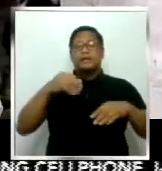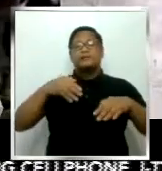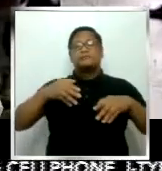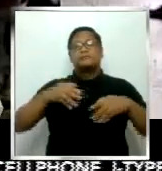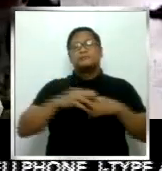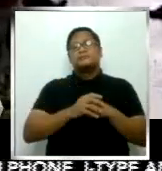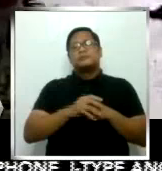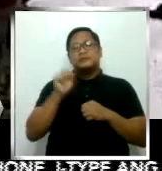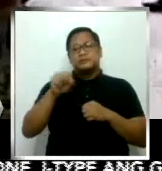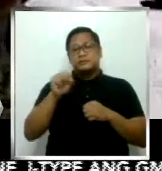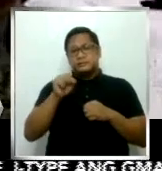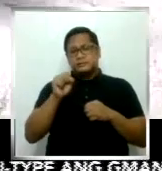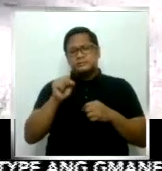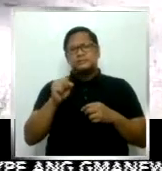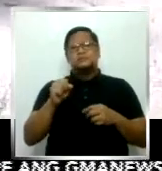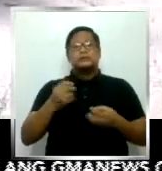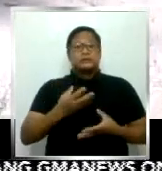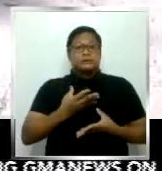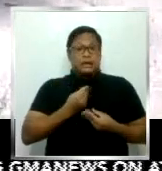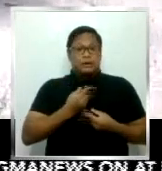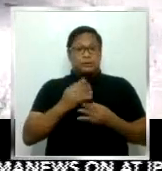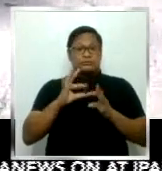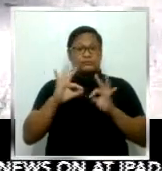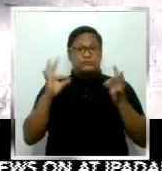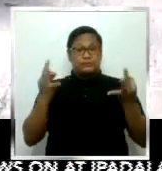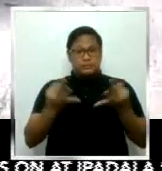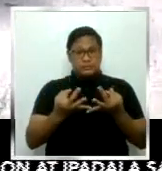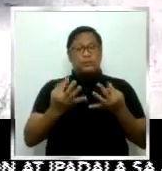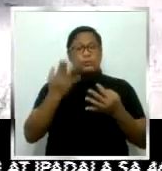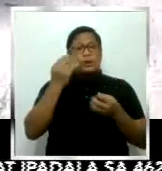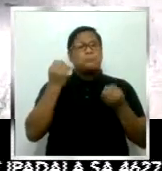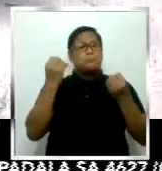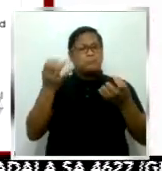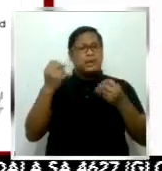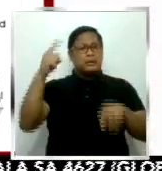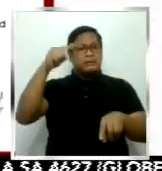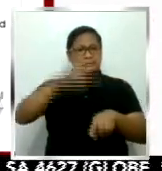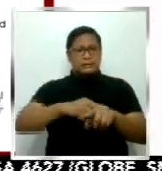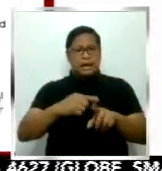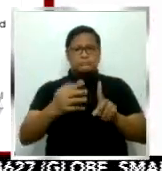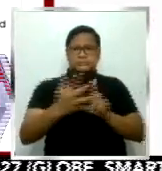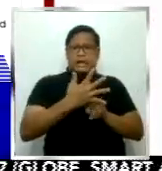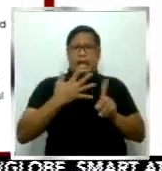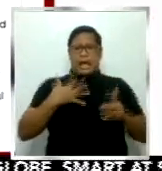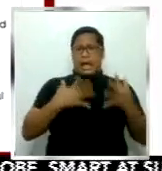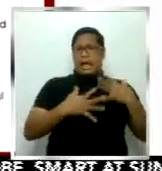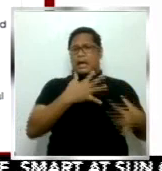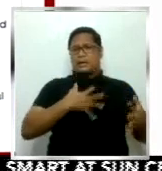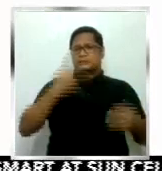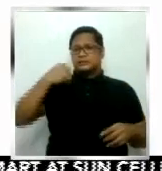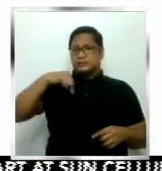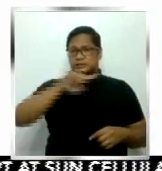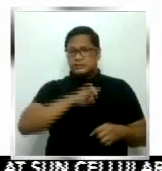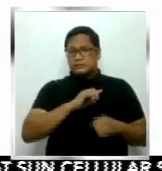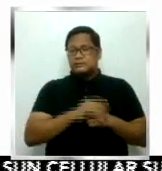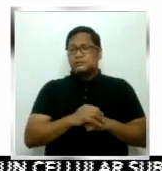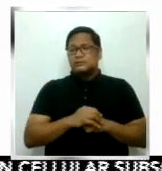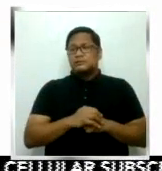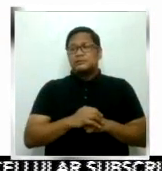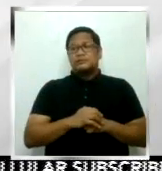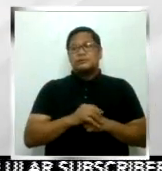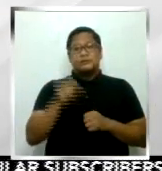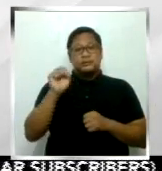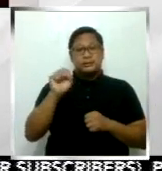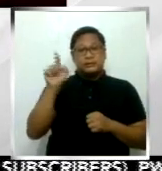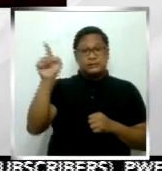ang nararamdaman ng pamilya dahil sa ilang ulit ng panghaharas sa kanila. Sa isang pahayag, iginiit ni Sinas na hindi